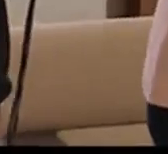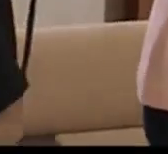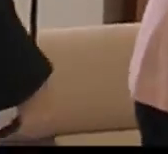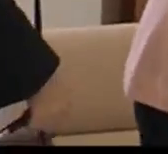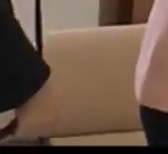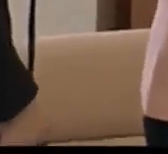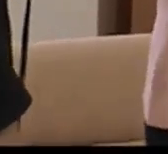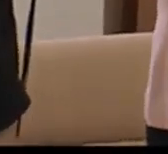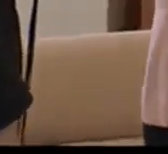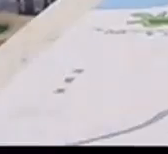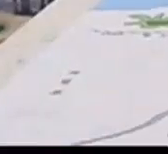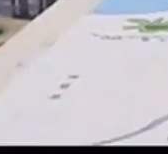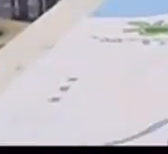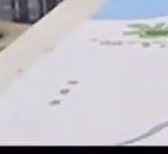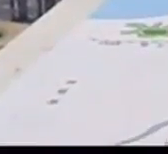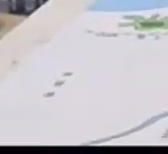ام